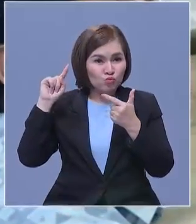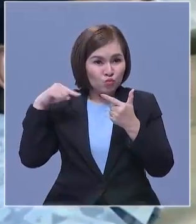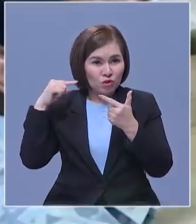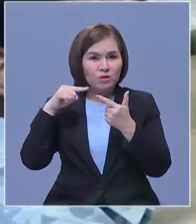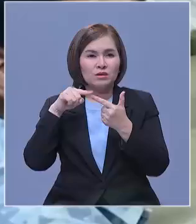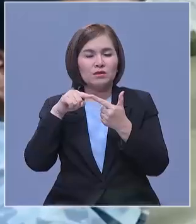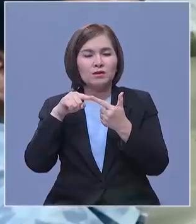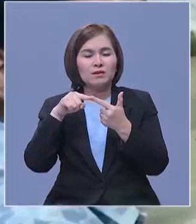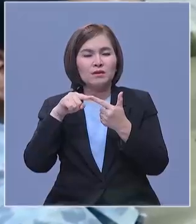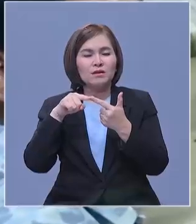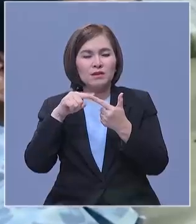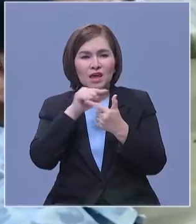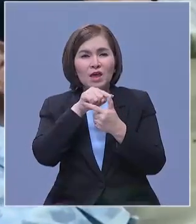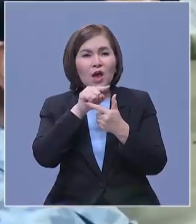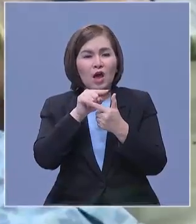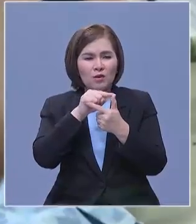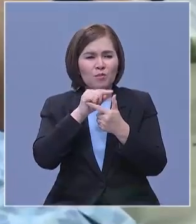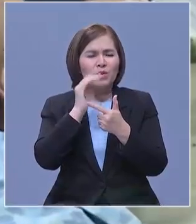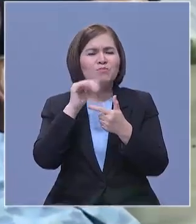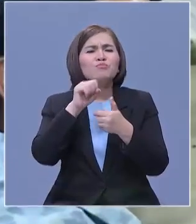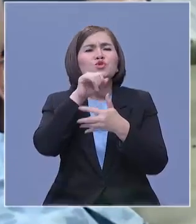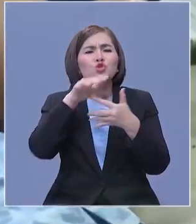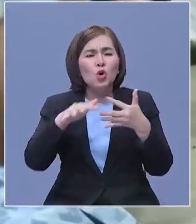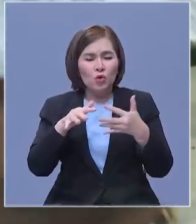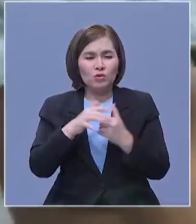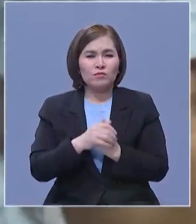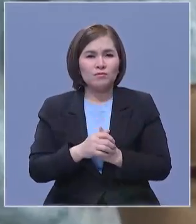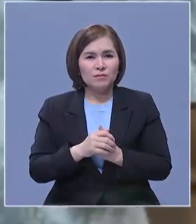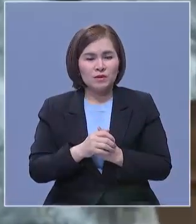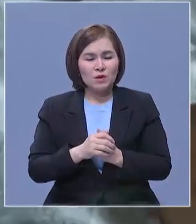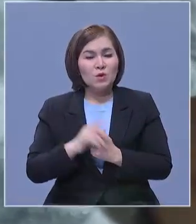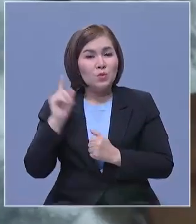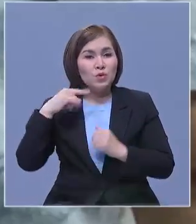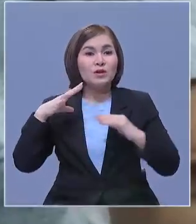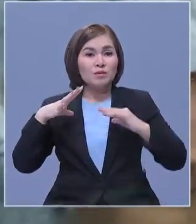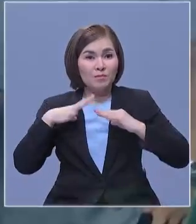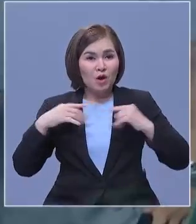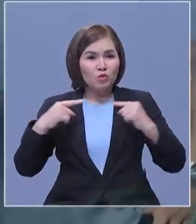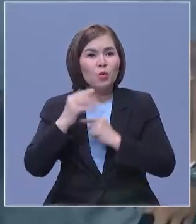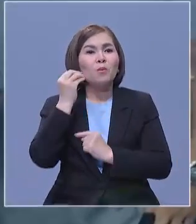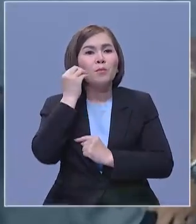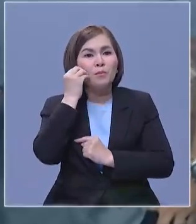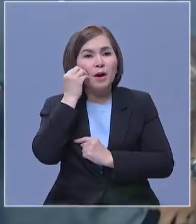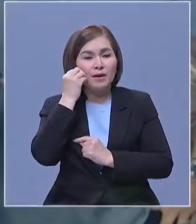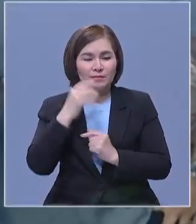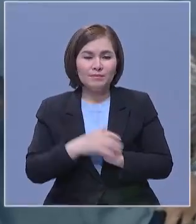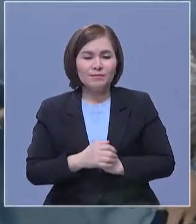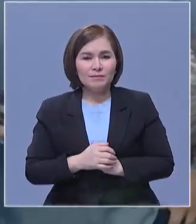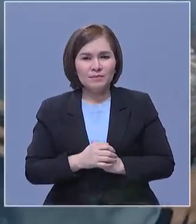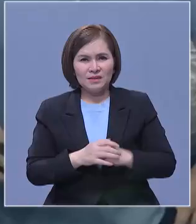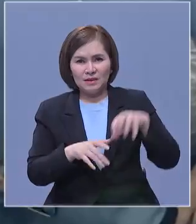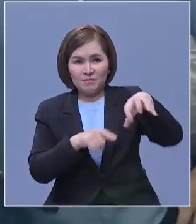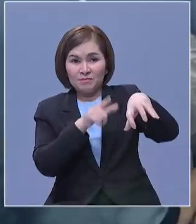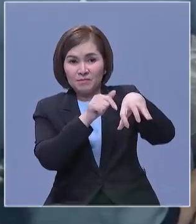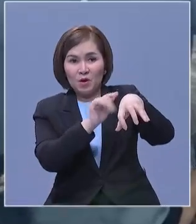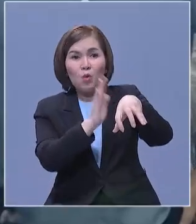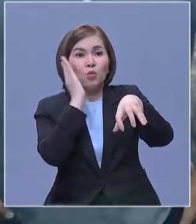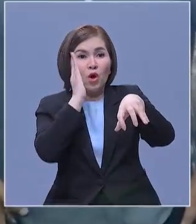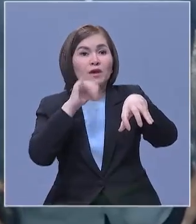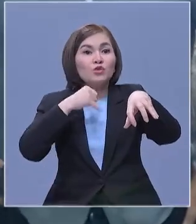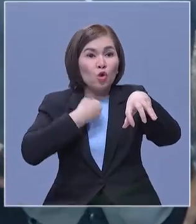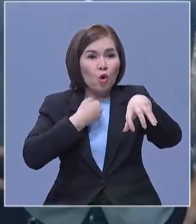อยู่กัน2คนพี่น้องก่อนเกิดเหตุคุณยายเนี่ยพักผ่อนอยู่ภายในบ้านหลังเล็กนะครับติดกับบ้านหลังใหญ่ของคุณต